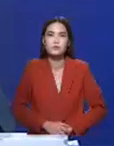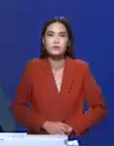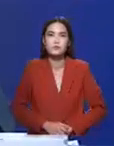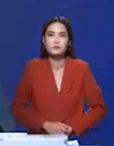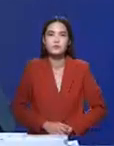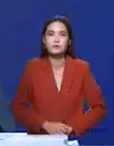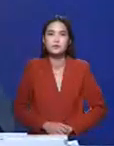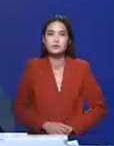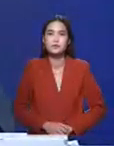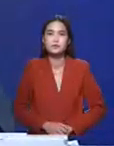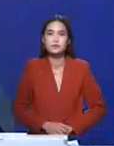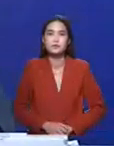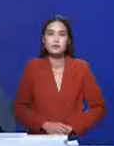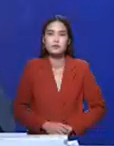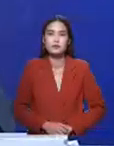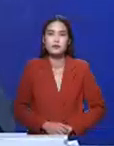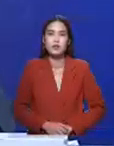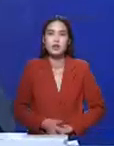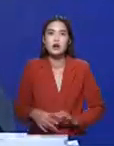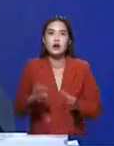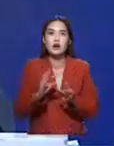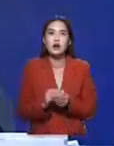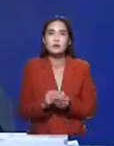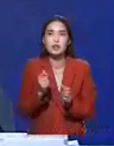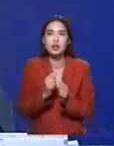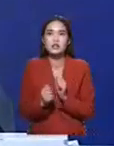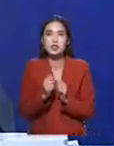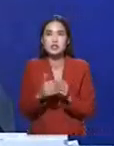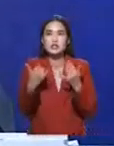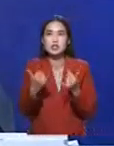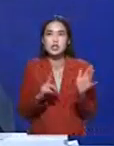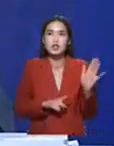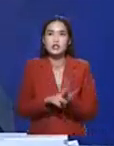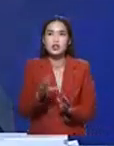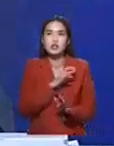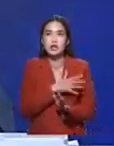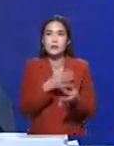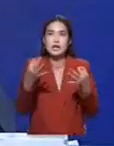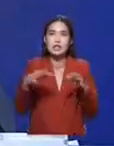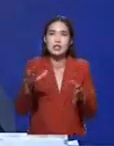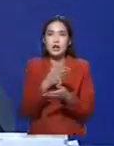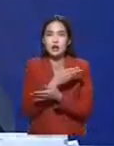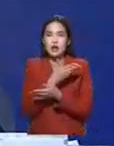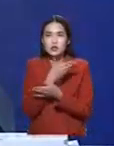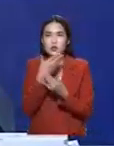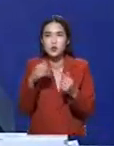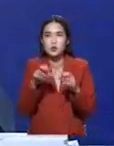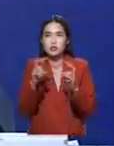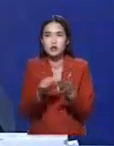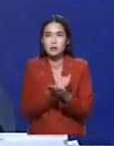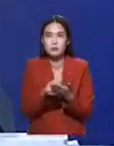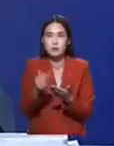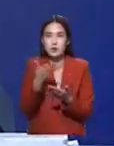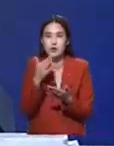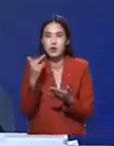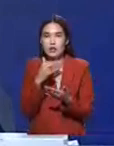что до 2007 года вообще эта деятельность лицензировалась. С 2007 года лицензирование было отменено. Но вот теперь, учитывая